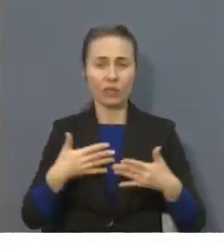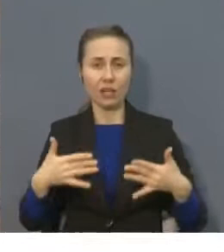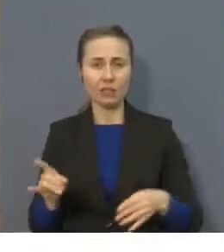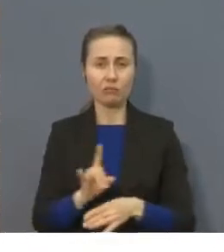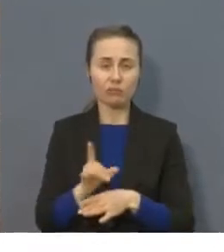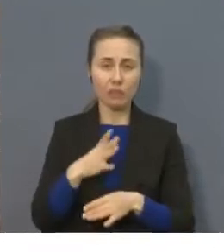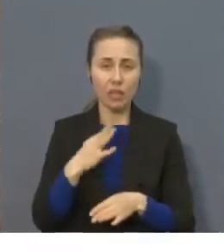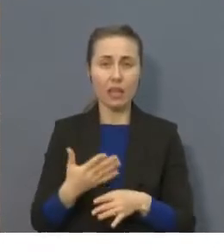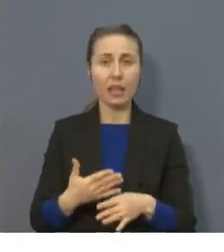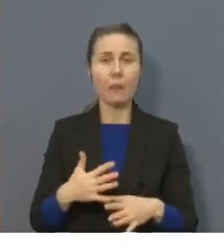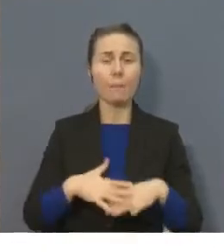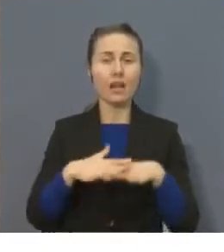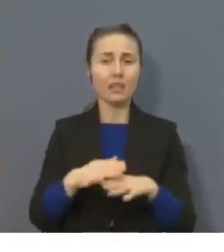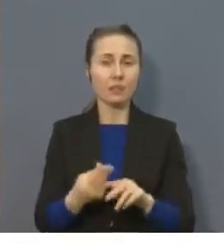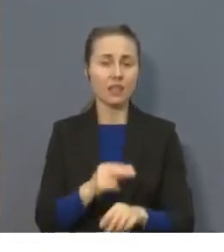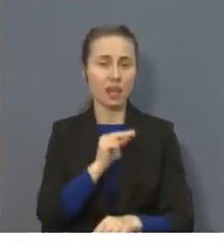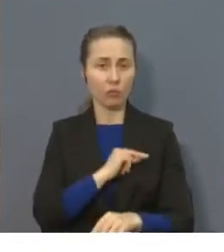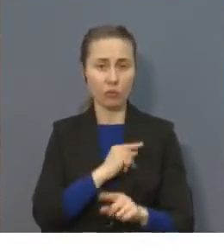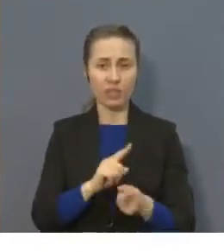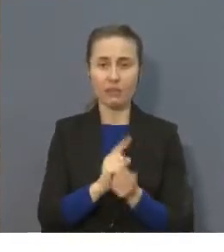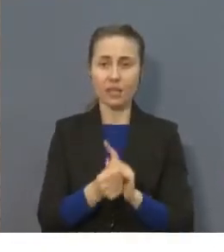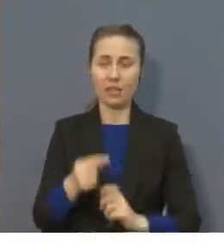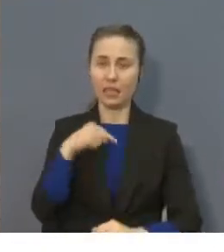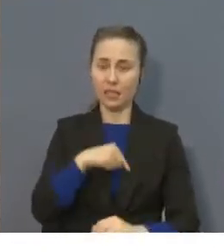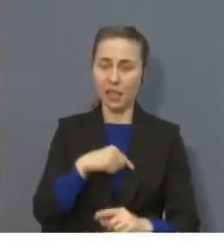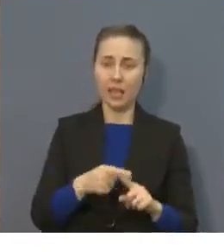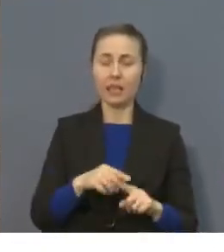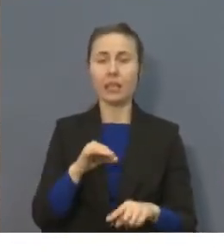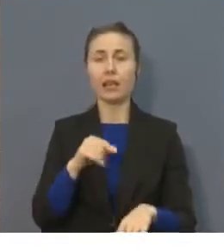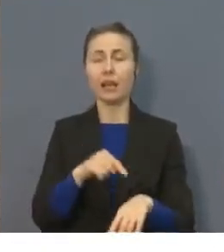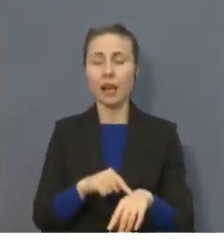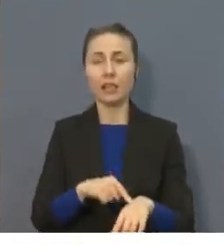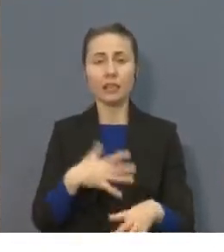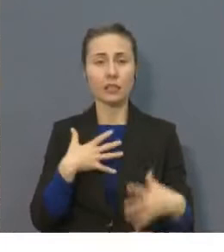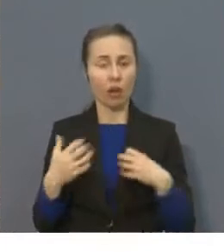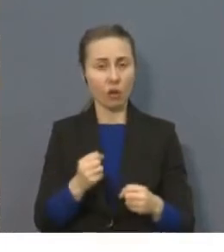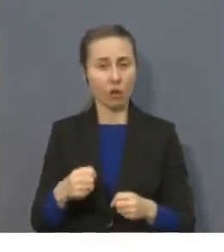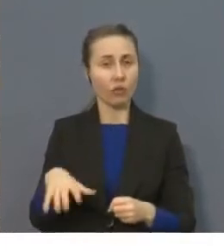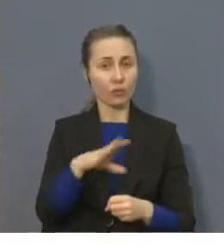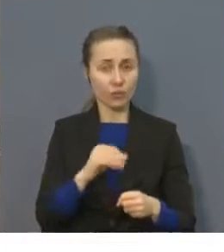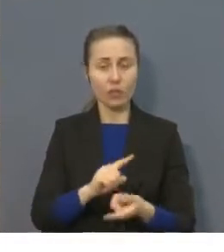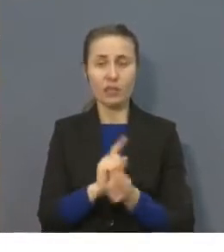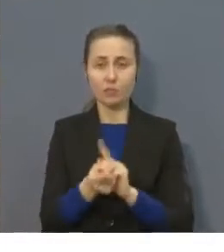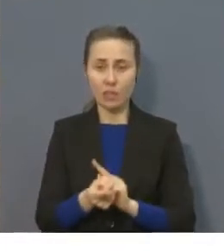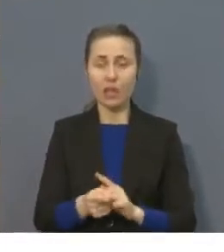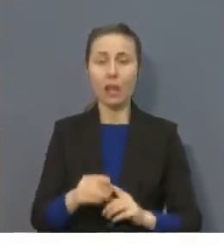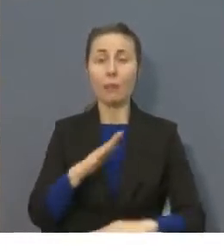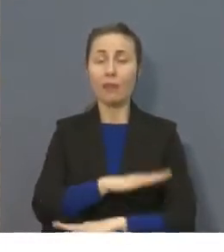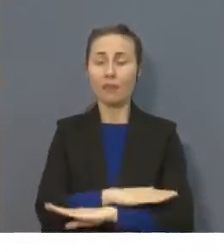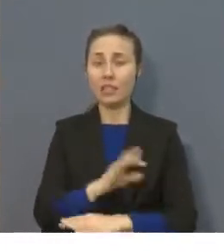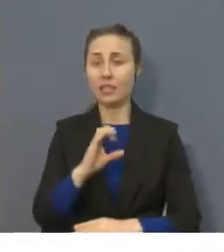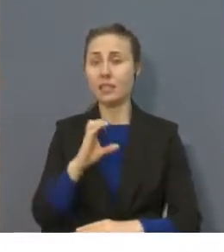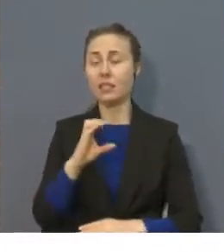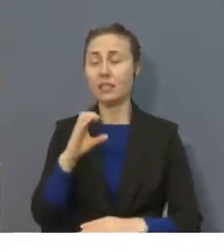тәртіптерінің өзгеруіне әсер етті. Дәл осындай жағдай кезінде әрекет ету алгоритмдері дайын болмағаннан кейін барлығына